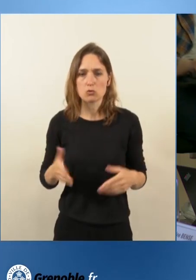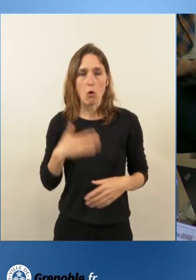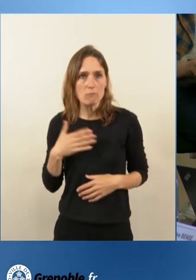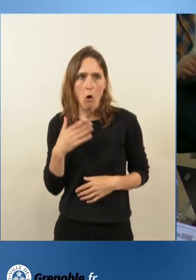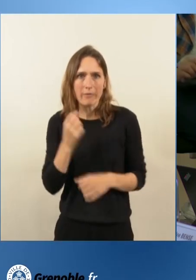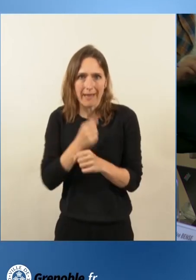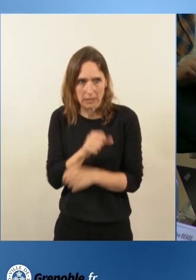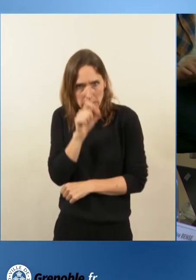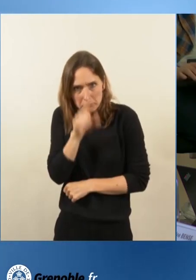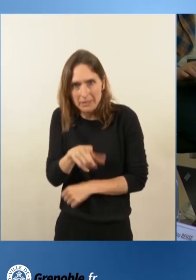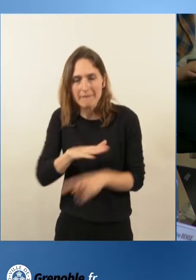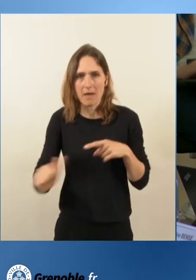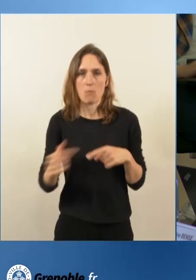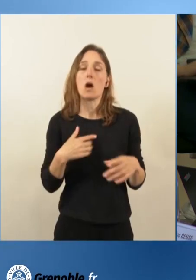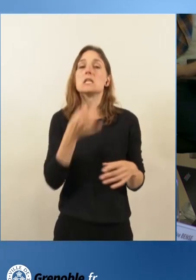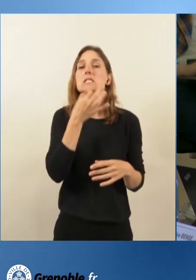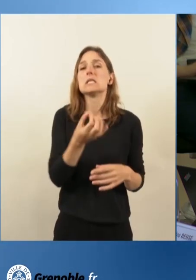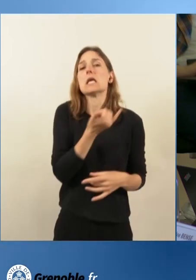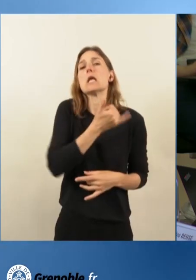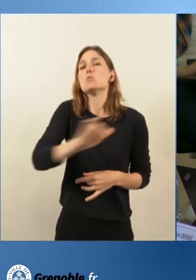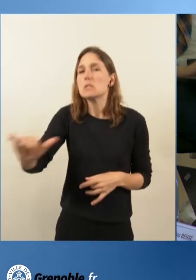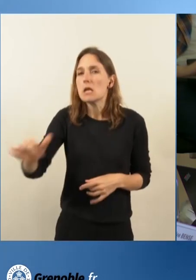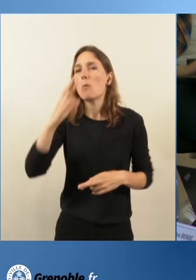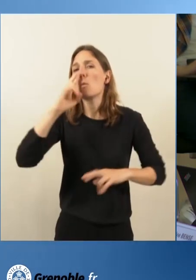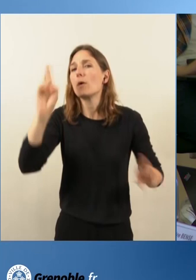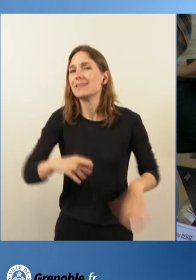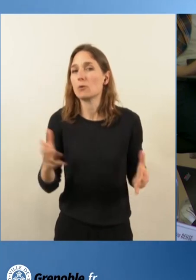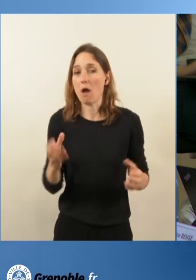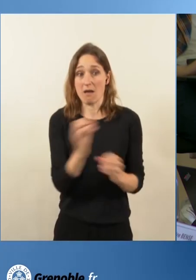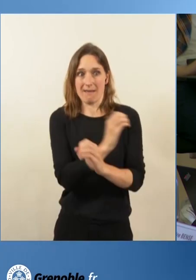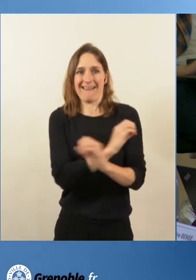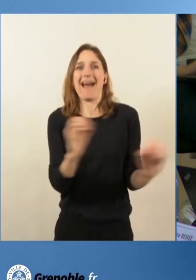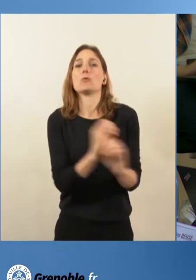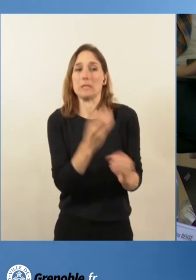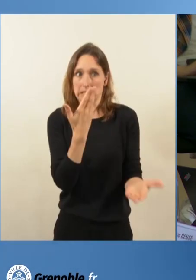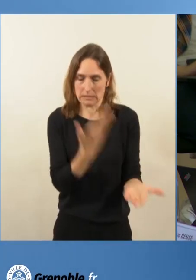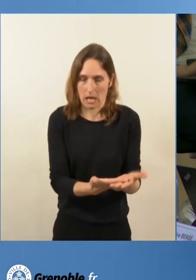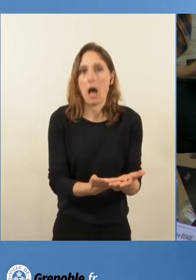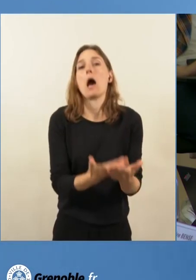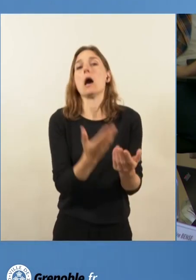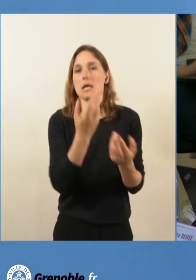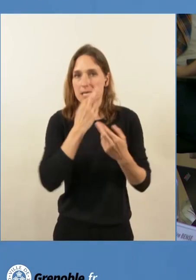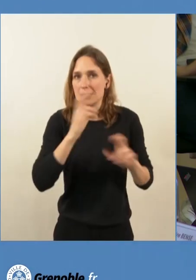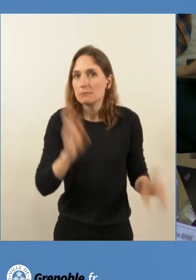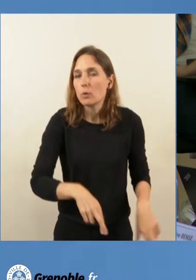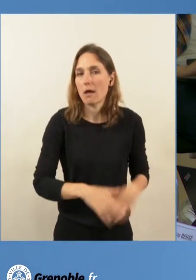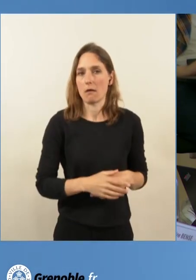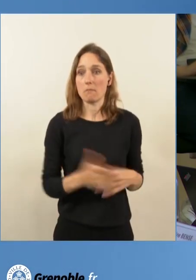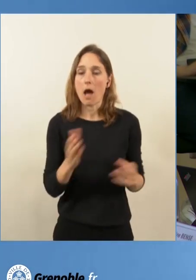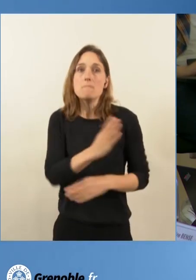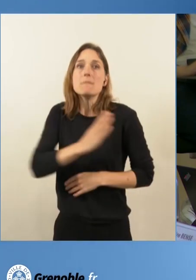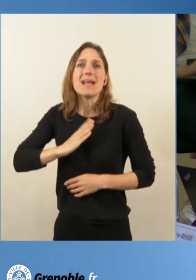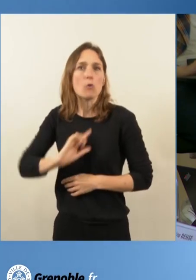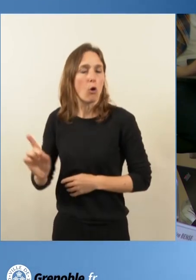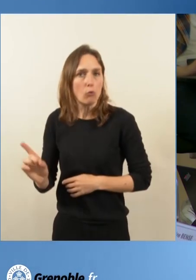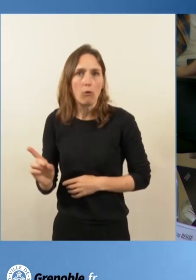disais qui était inutile et qu'il ne servait à rien c'était la gratuité pas les médiateurs merci de ne pas de ne pas